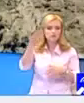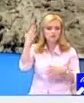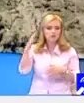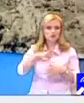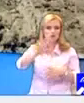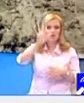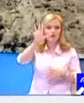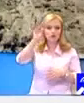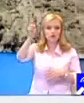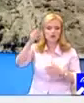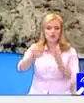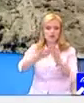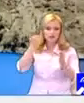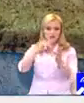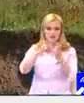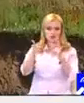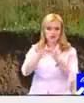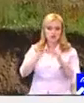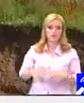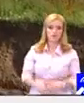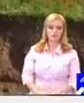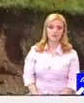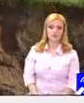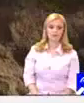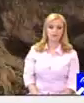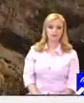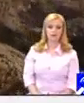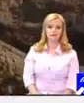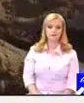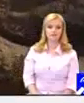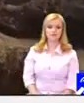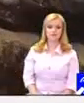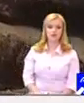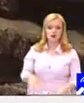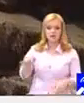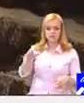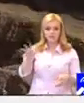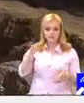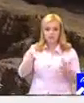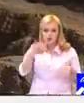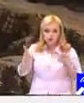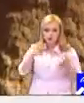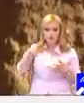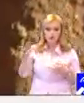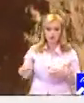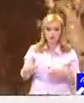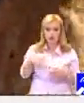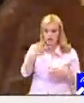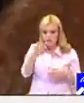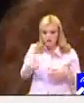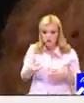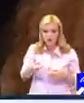secolul al V-lea înainte de Hristos. Cercetătorii au dat numele mormântul